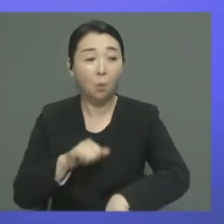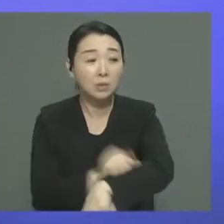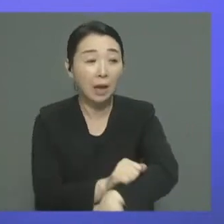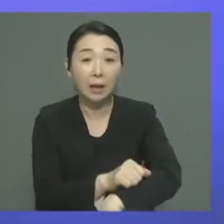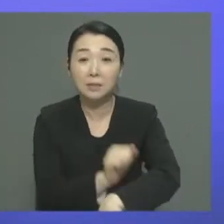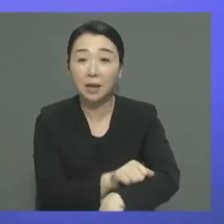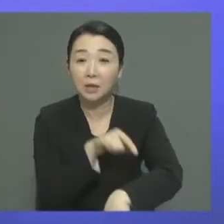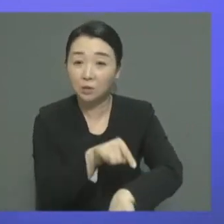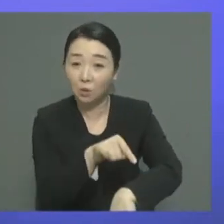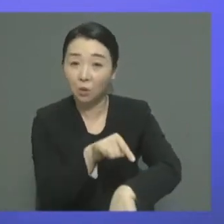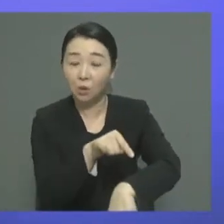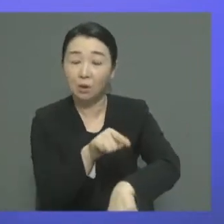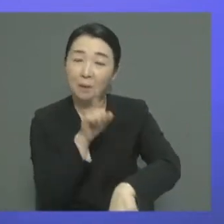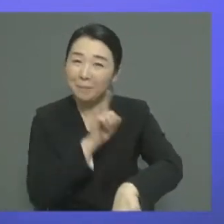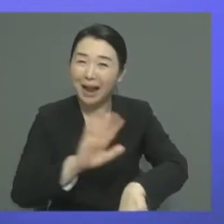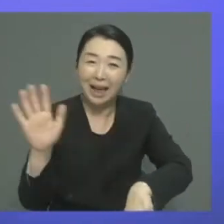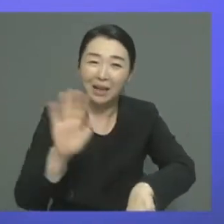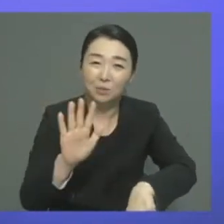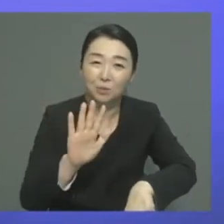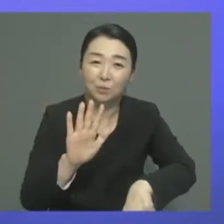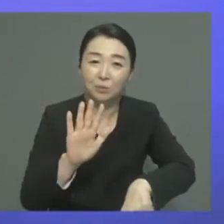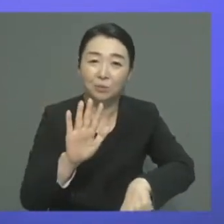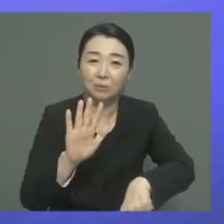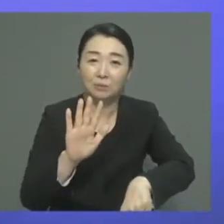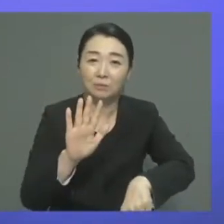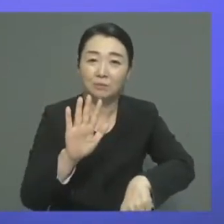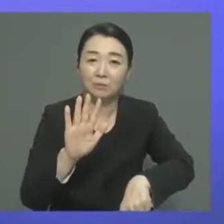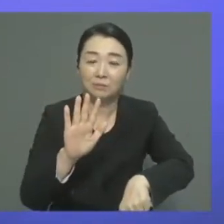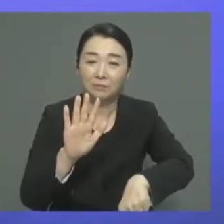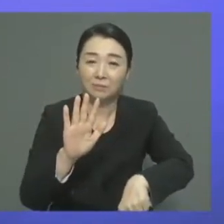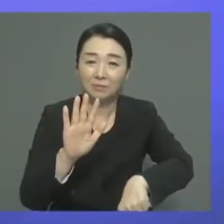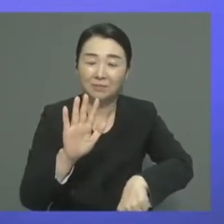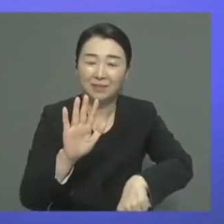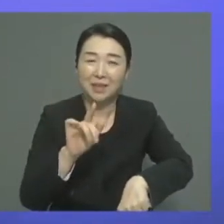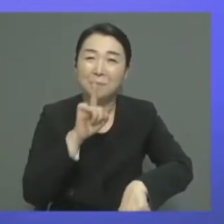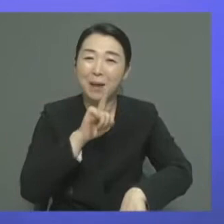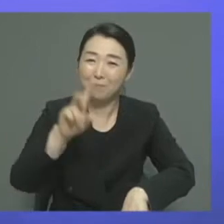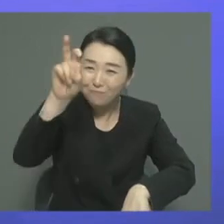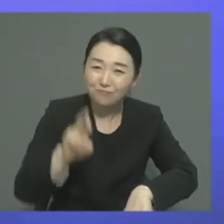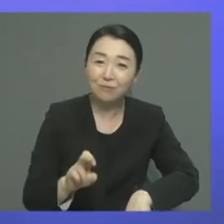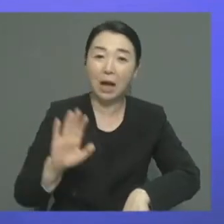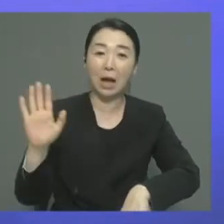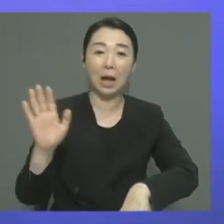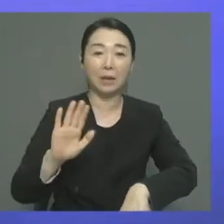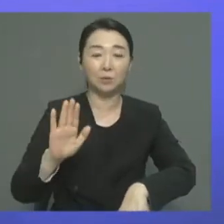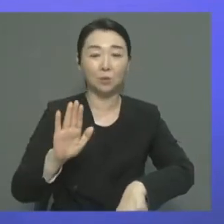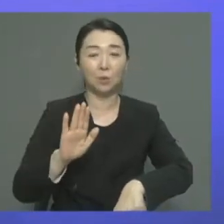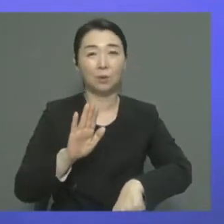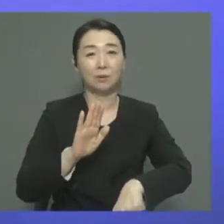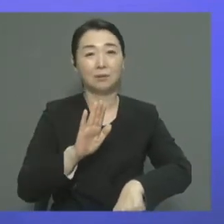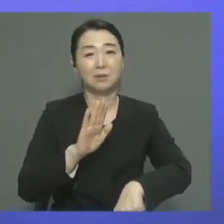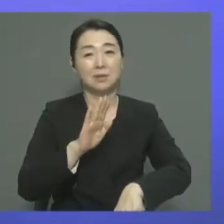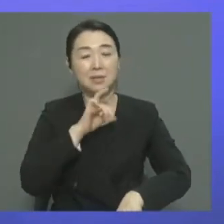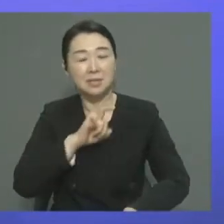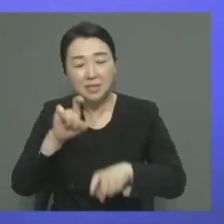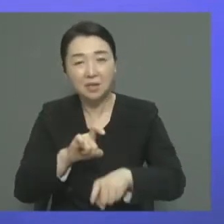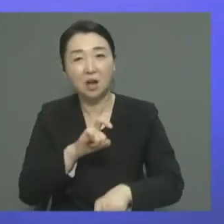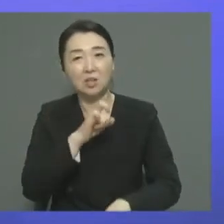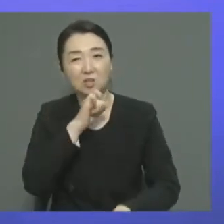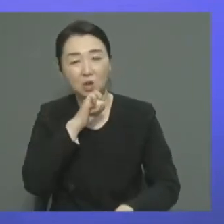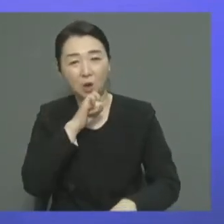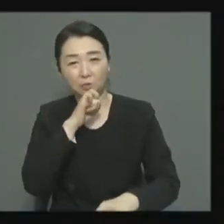말이 아니라 빈 헛 공약이 아니라 실적과 성과 로 확실하게